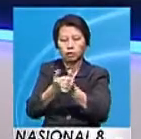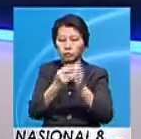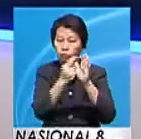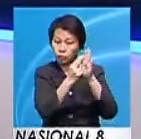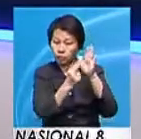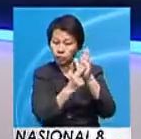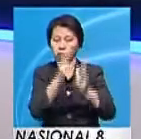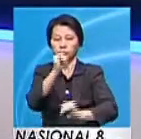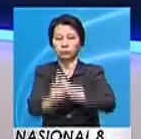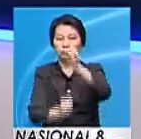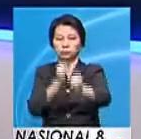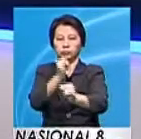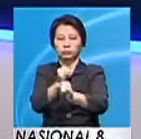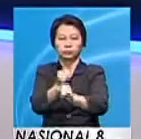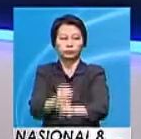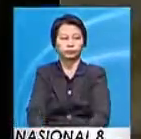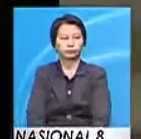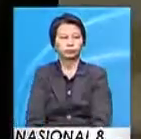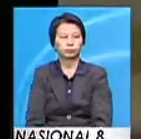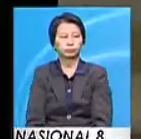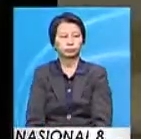undang-undang antarabangsa.